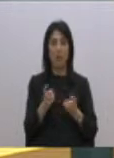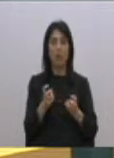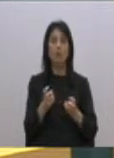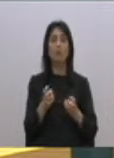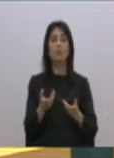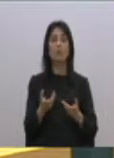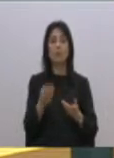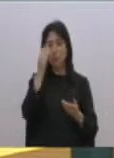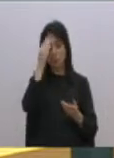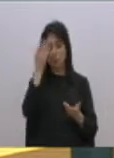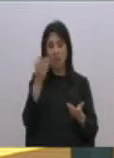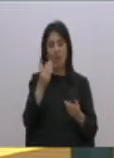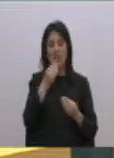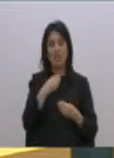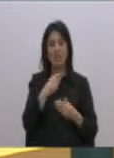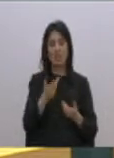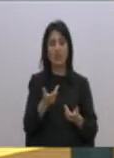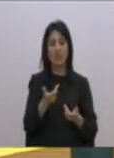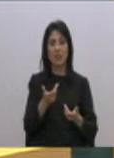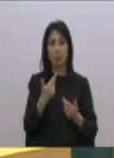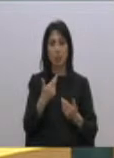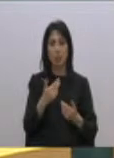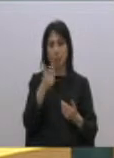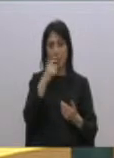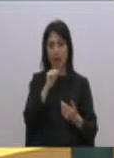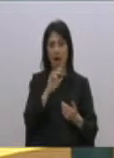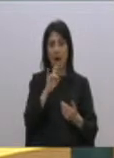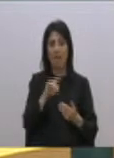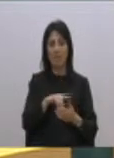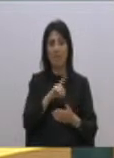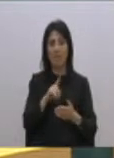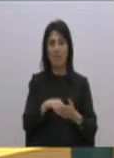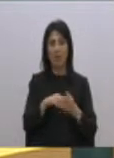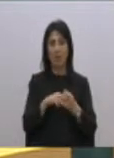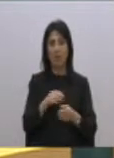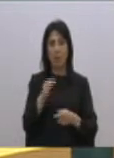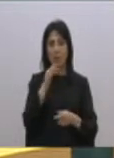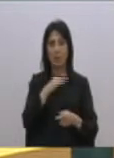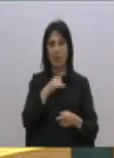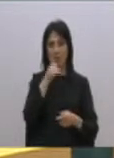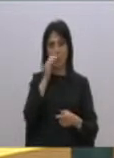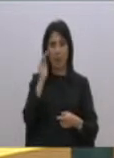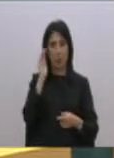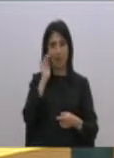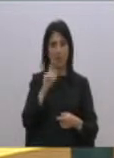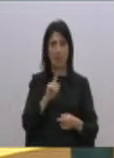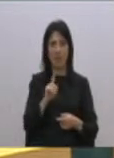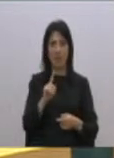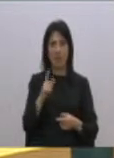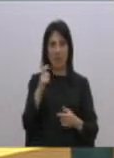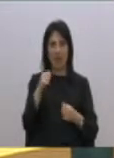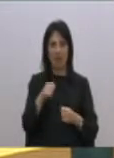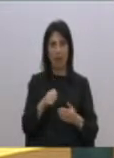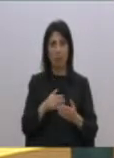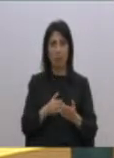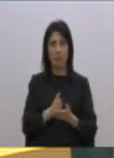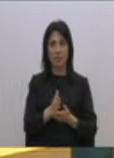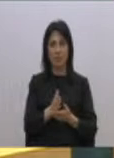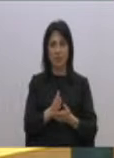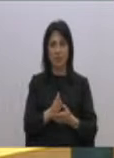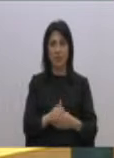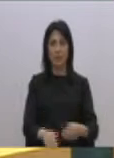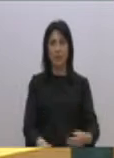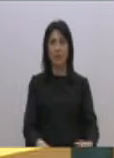რა ლეგიტიმურ მიზანს ემსახურება და მე ბატონ ანდრის ეს კითხვა დაუსვი და პასუხი ვერ მოვისმინე რაიმე ლეგიტიმური